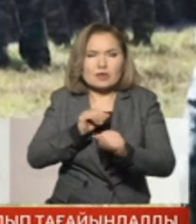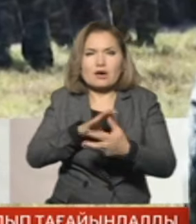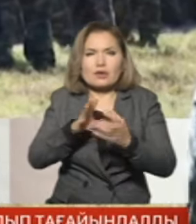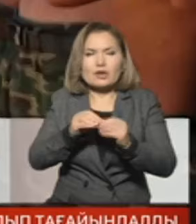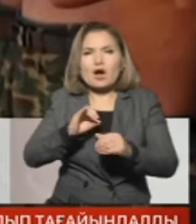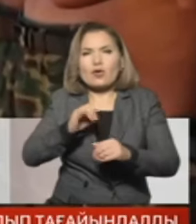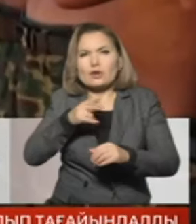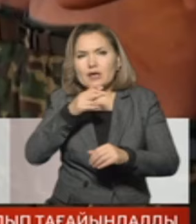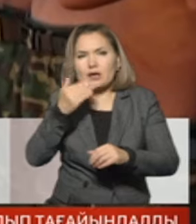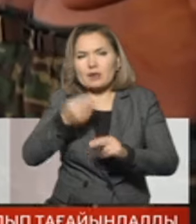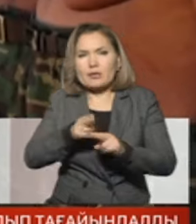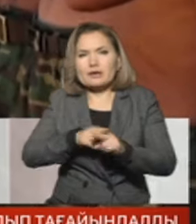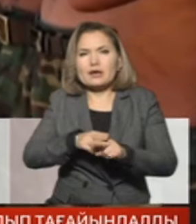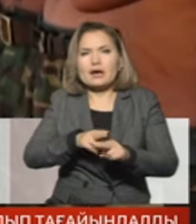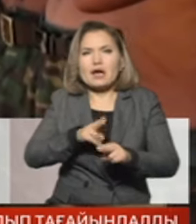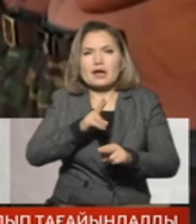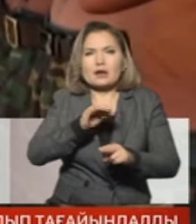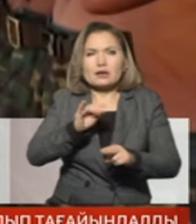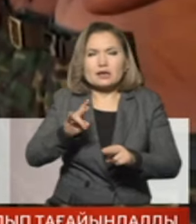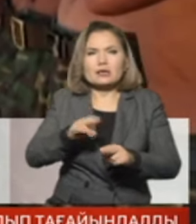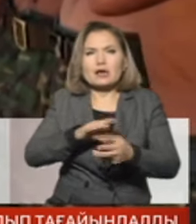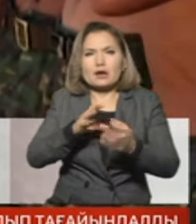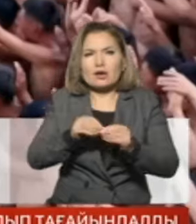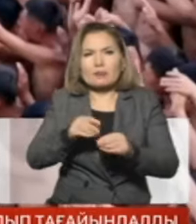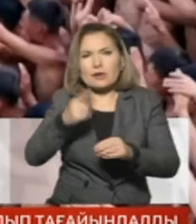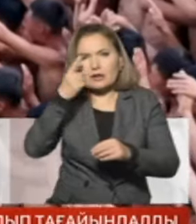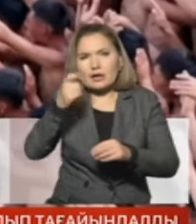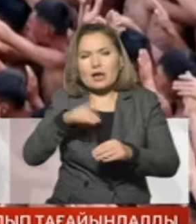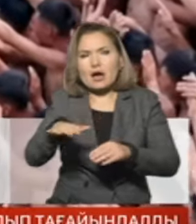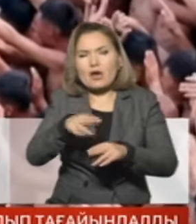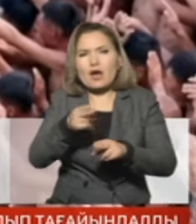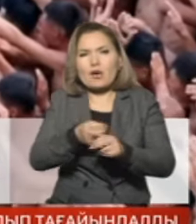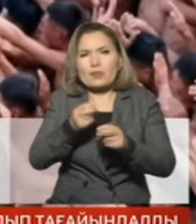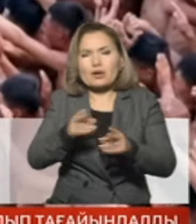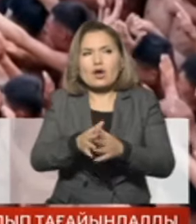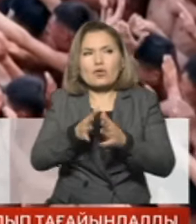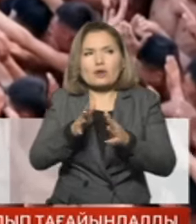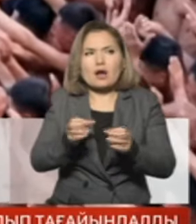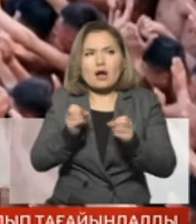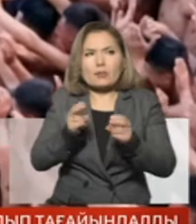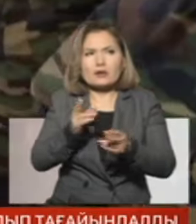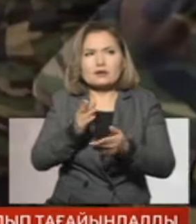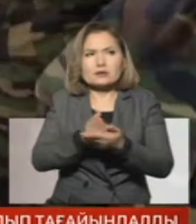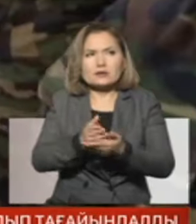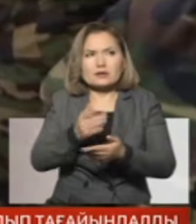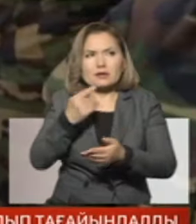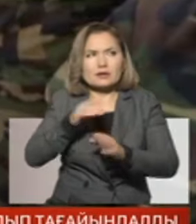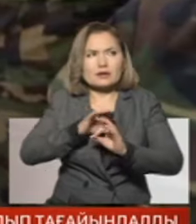Оңтүстік Корея болса, Ким Чен Ынның бұл ескертуі аймақ қауіпсіздігіне қатер төндіреді деп мәлімдеді.